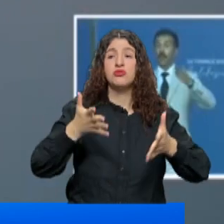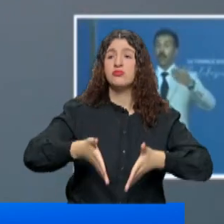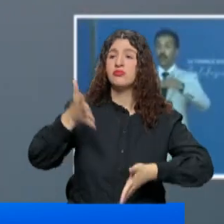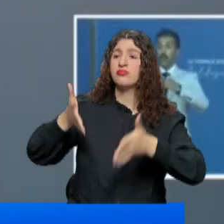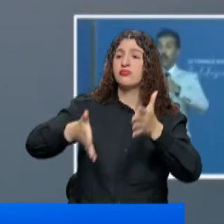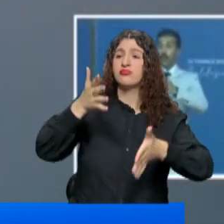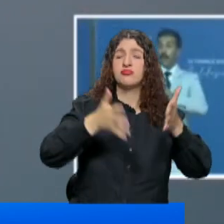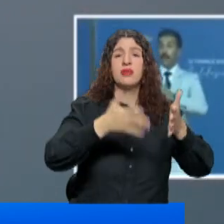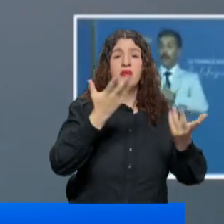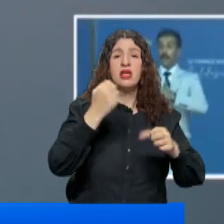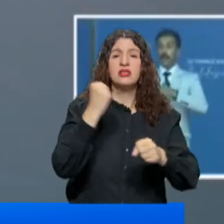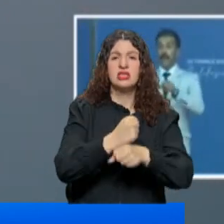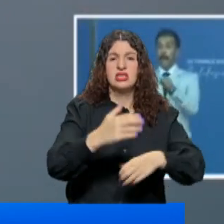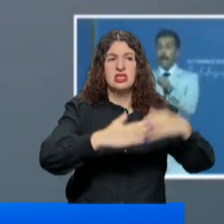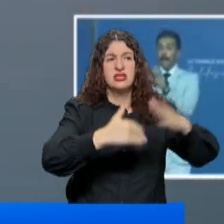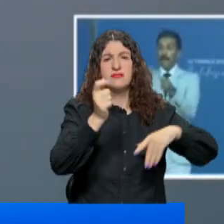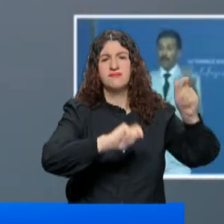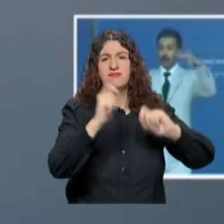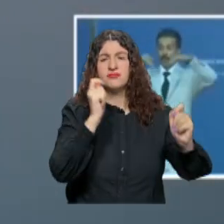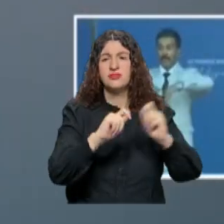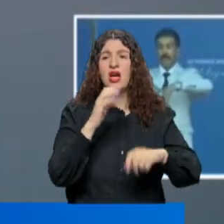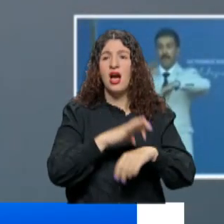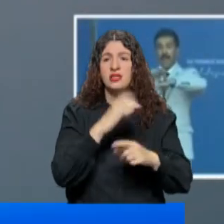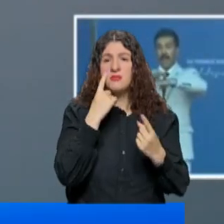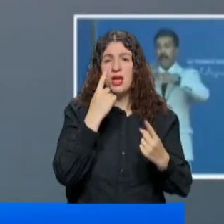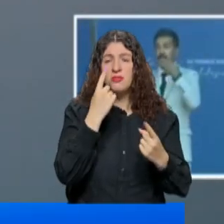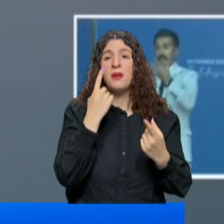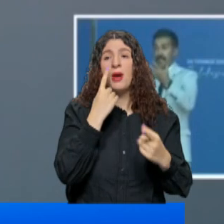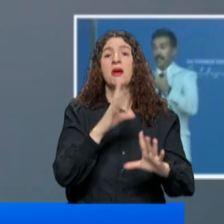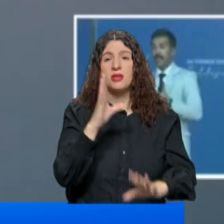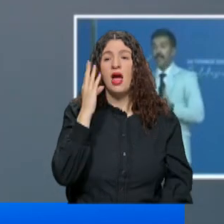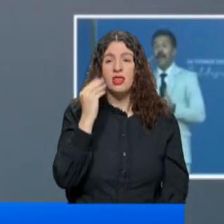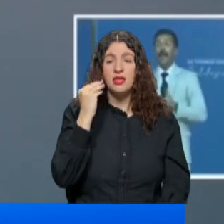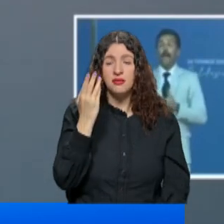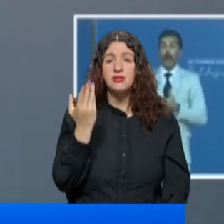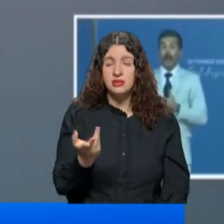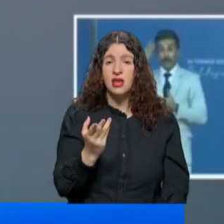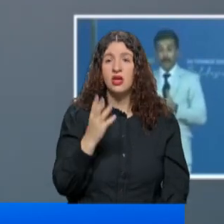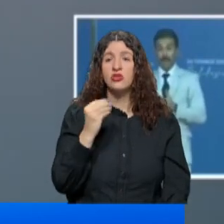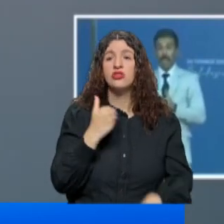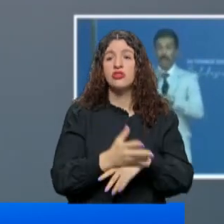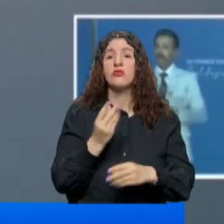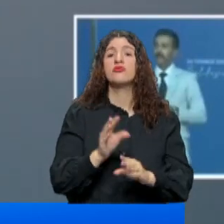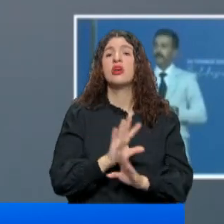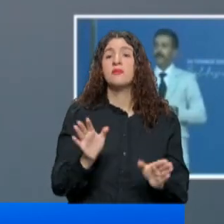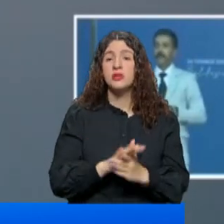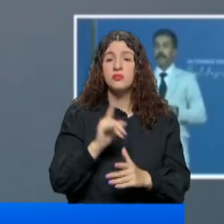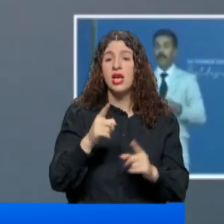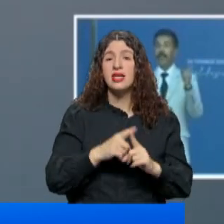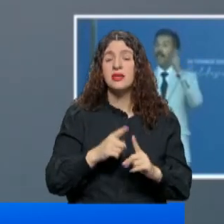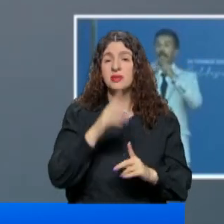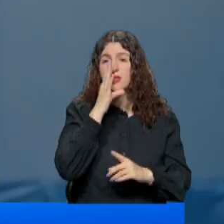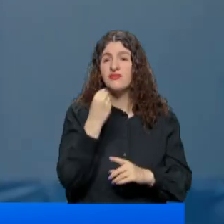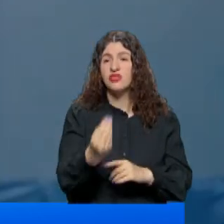binaların ve beton yığınlarının hasta bakmaya bakamadığını anladığımızda çok geç olmayacak mı? Bunun hesabını